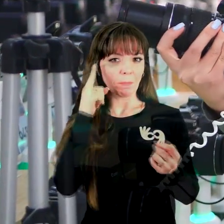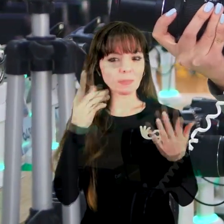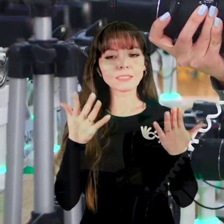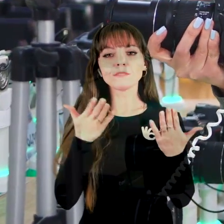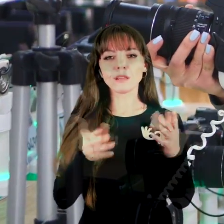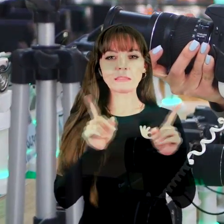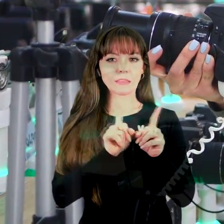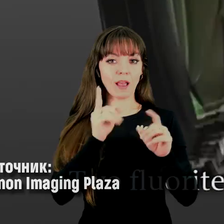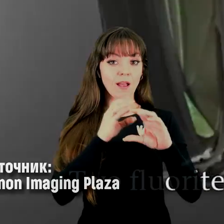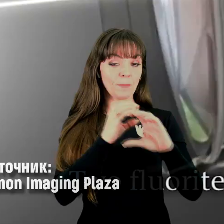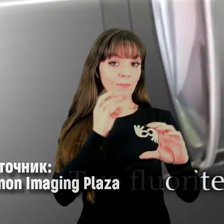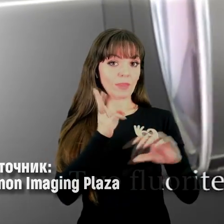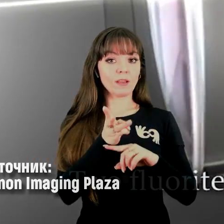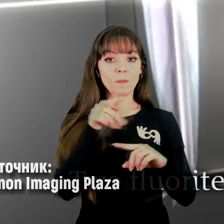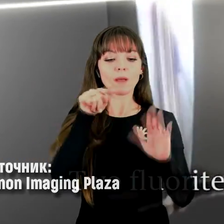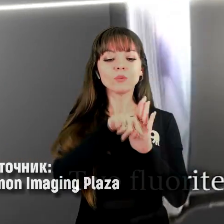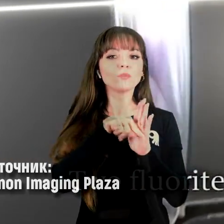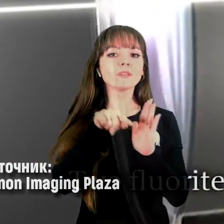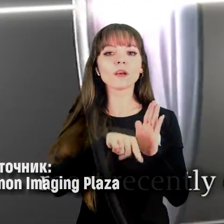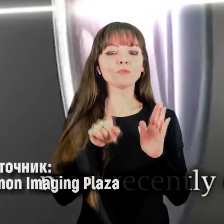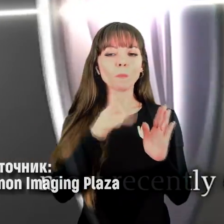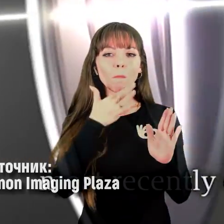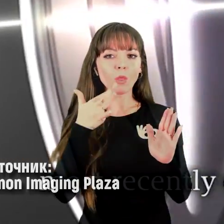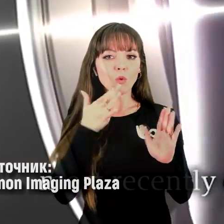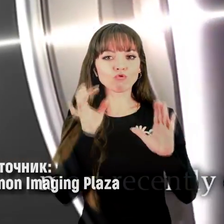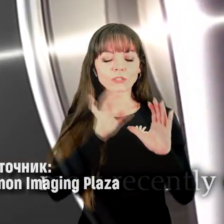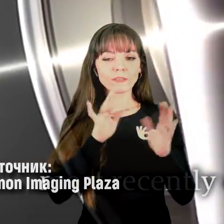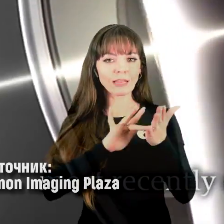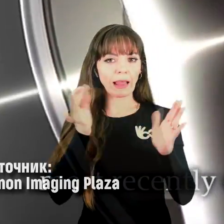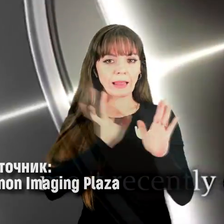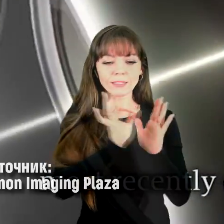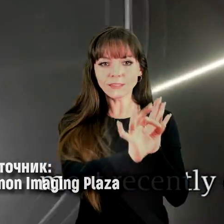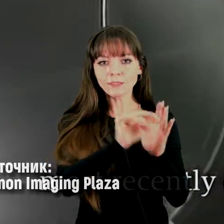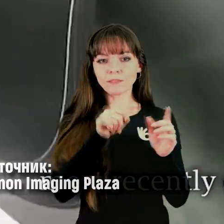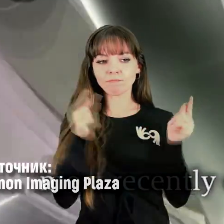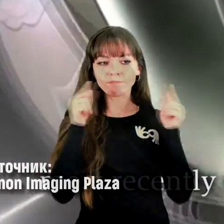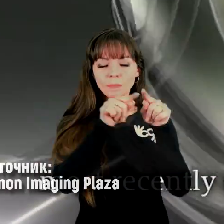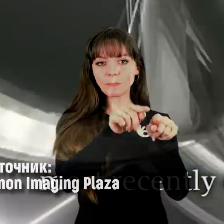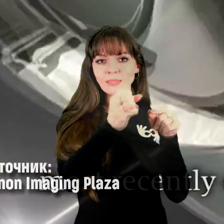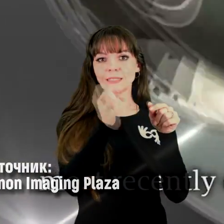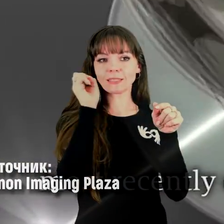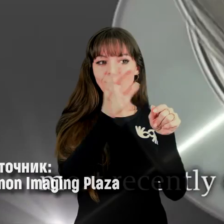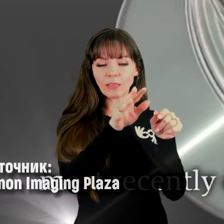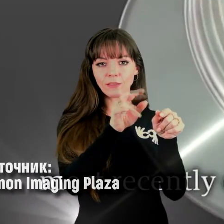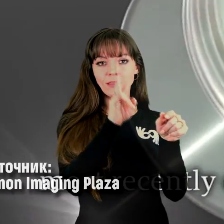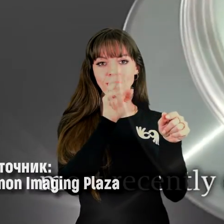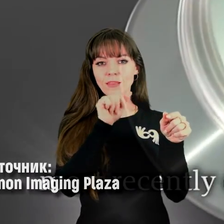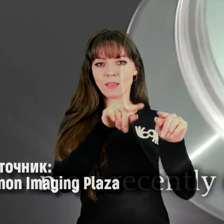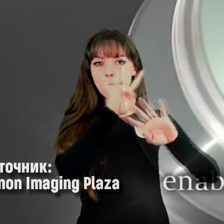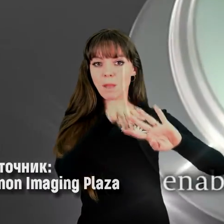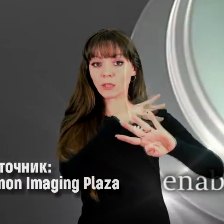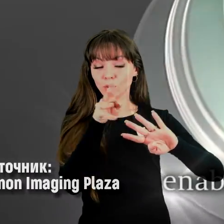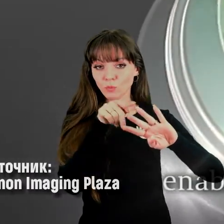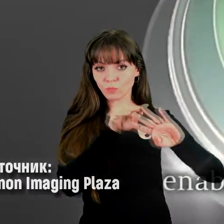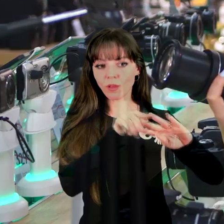например, вот такую камеру. Внутри объектива находится множество линз, которые направляют световой поток на матрицу, а та уже